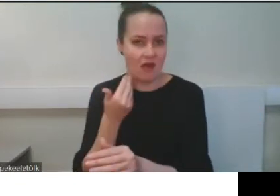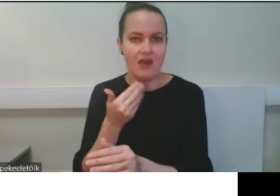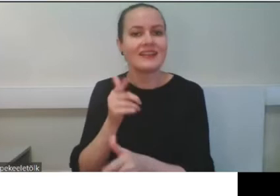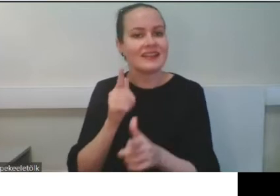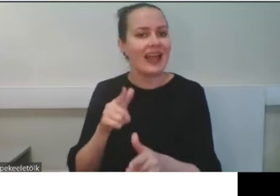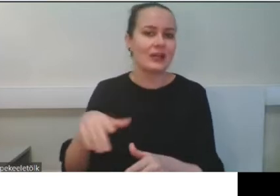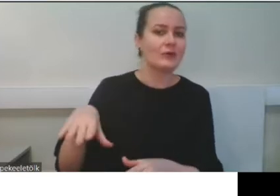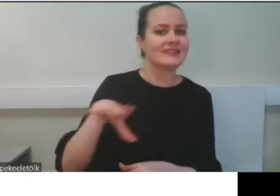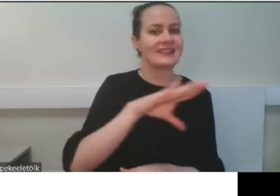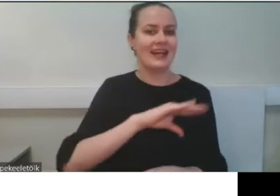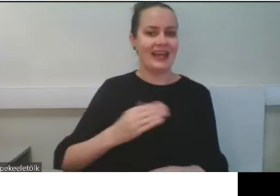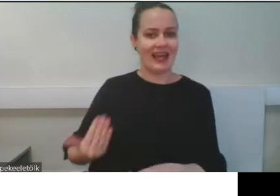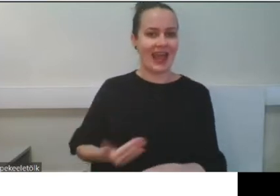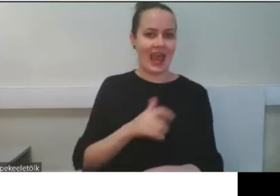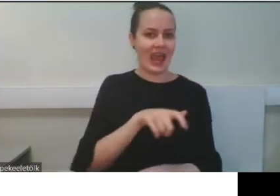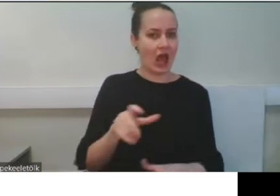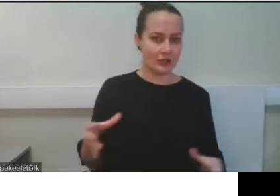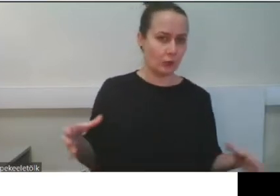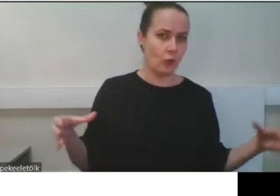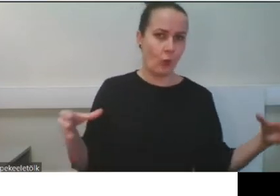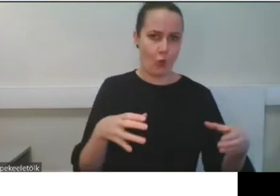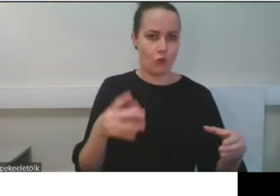kõrgem kui näiteks puuetega inimestel.